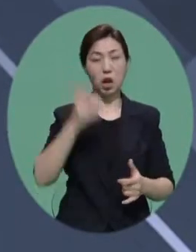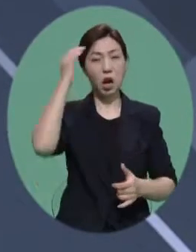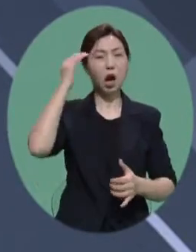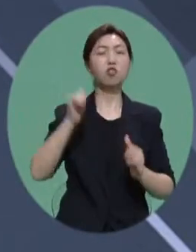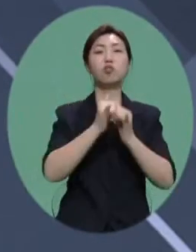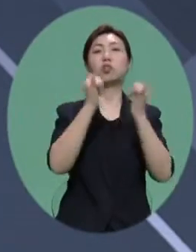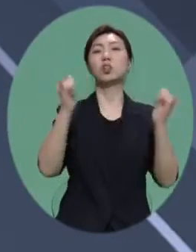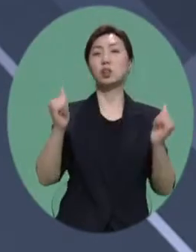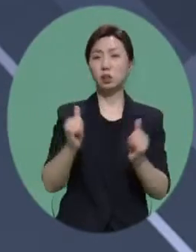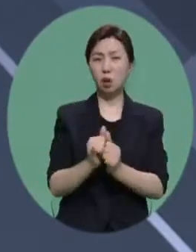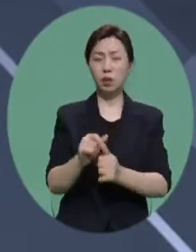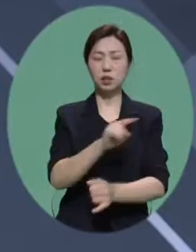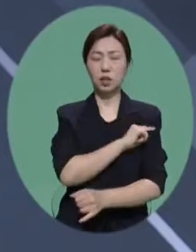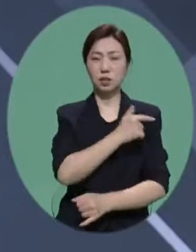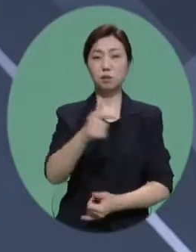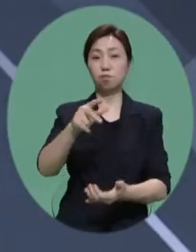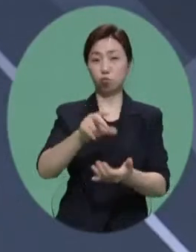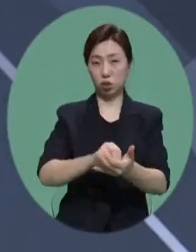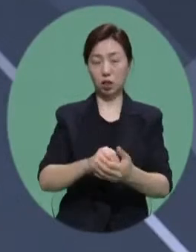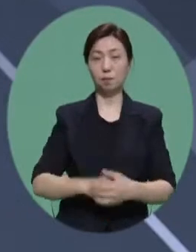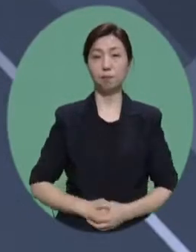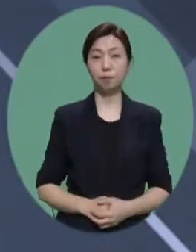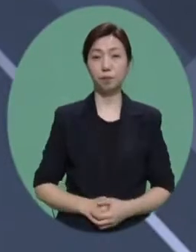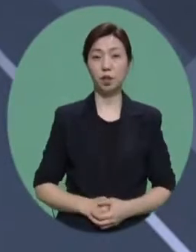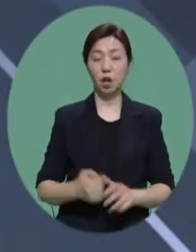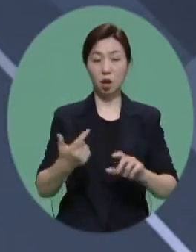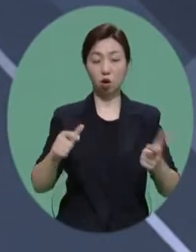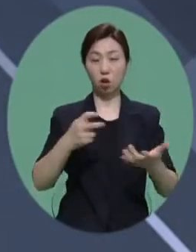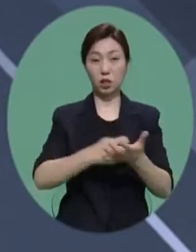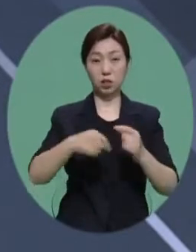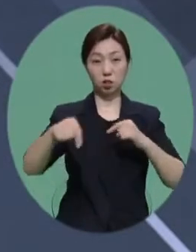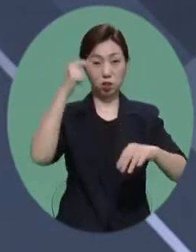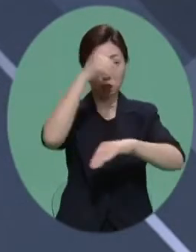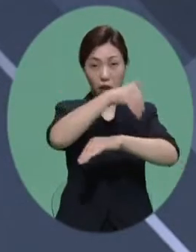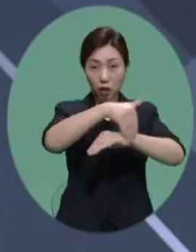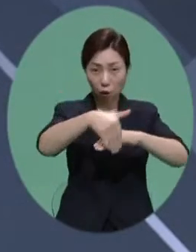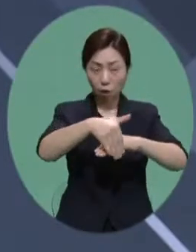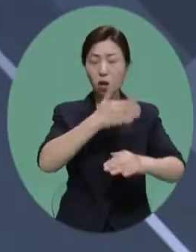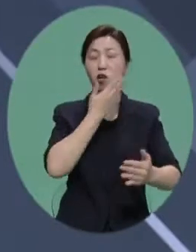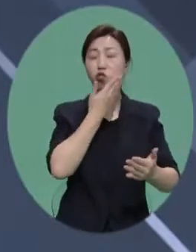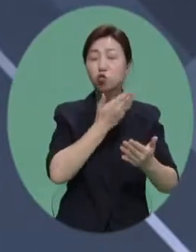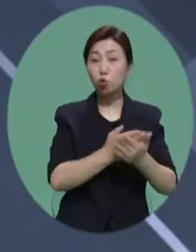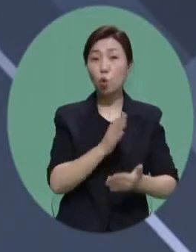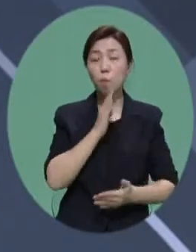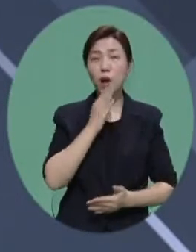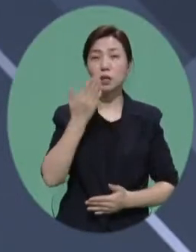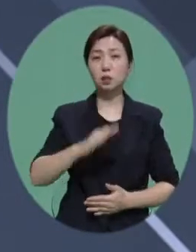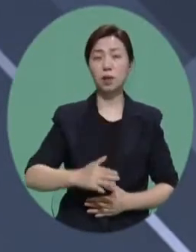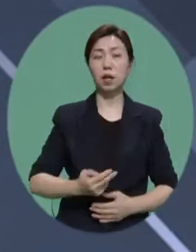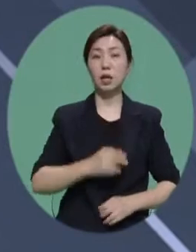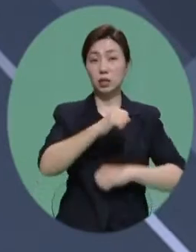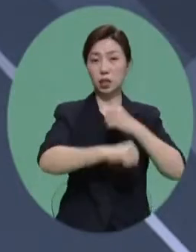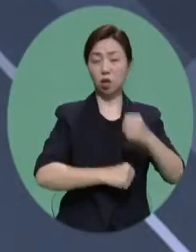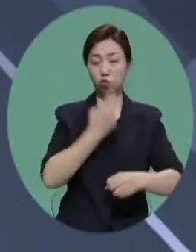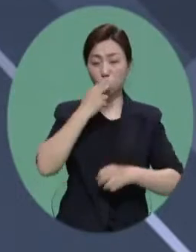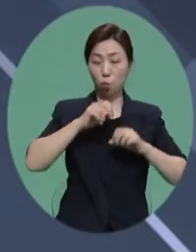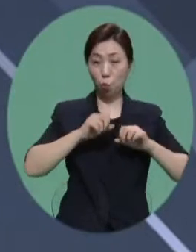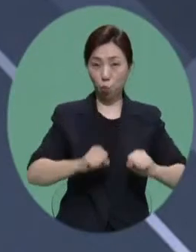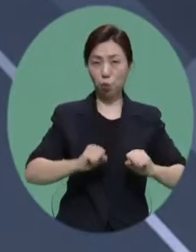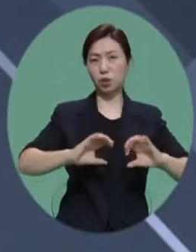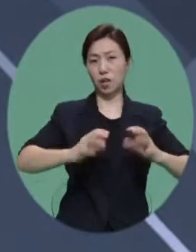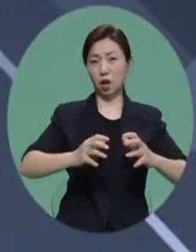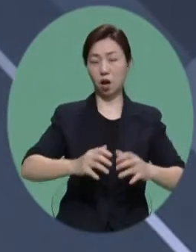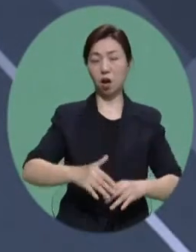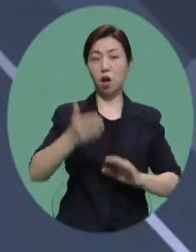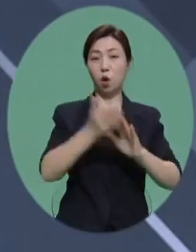문제입니다 그래서 여러가지 그 정책도 중요하지만 에 자유와 숨쉬는 나라 공정과 상식이